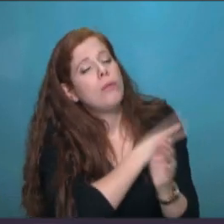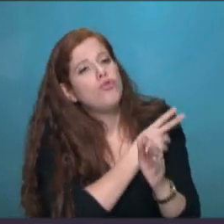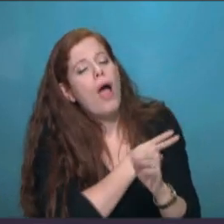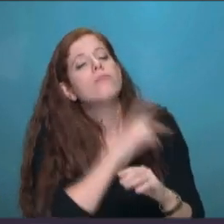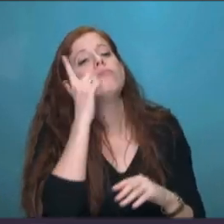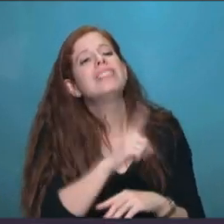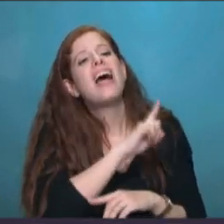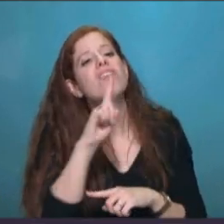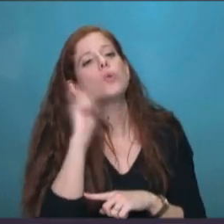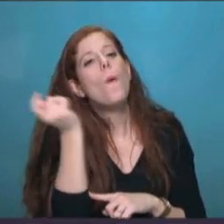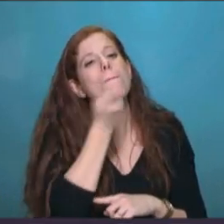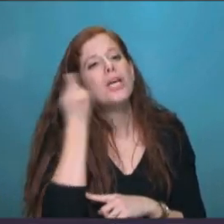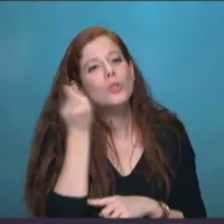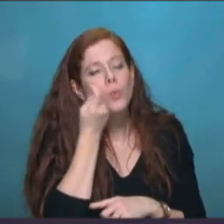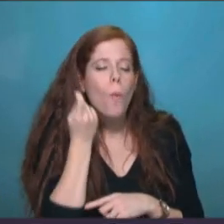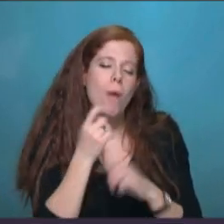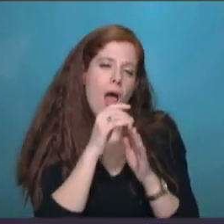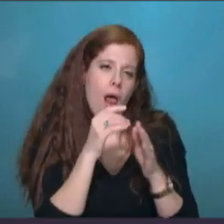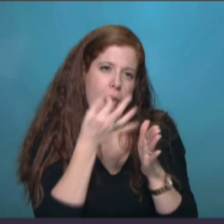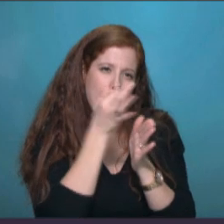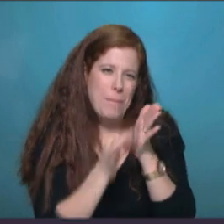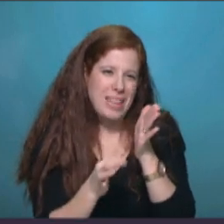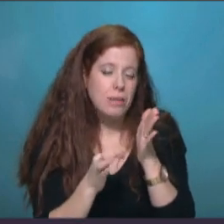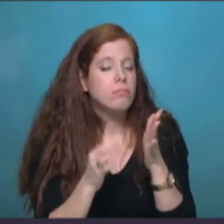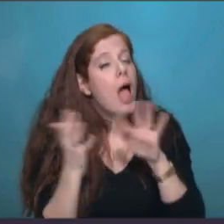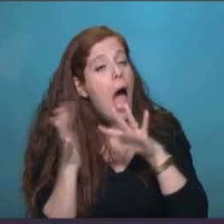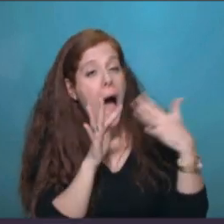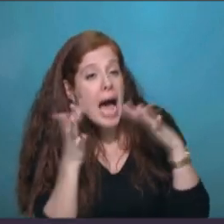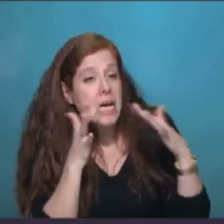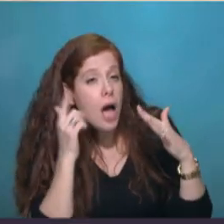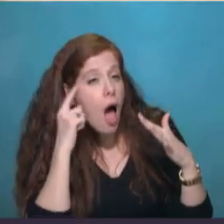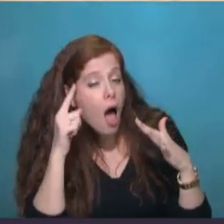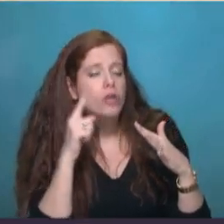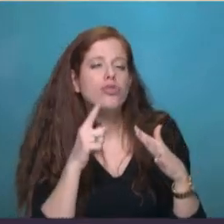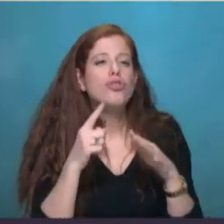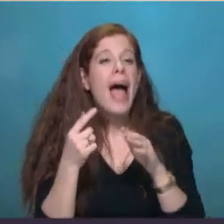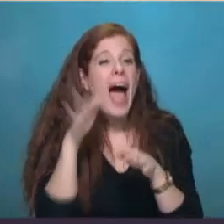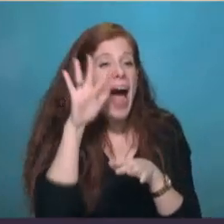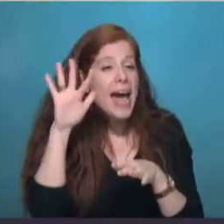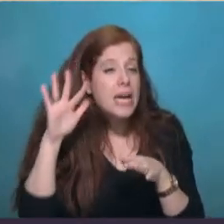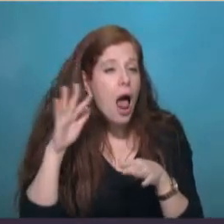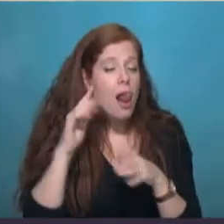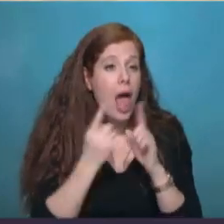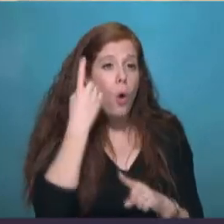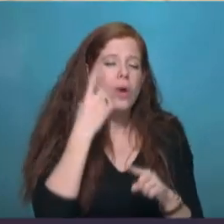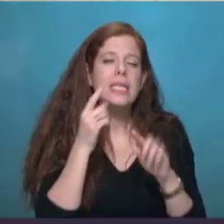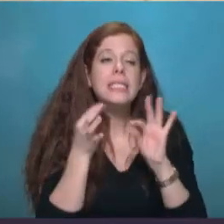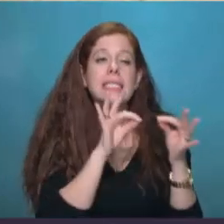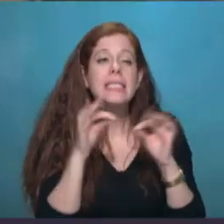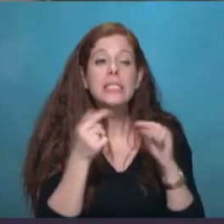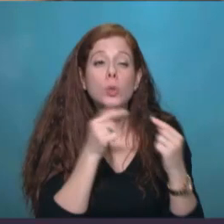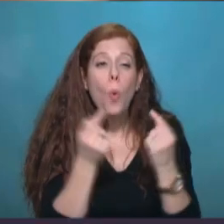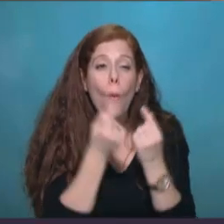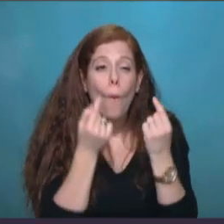פרטיה. הערכה היא שהרקע לאירוע הוא סכסוך פלילי. יש המון מקרים שלא